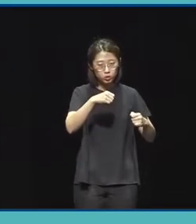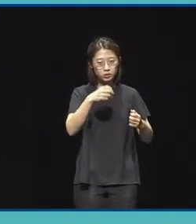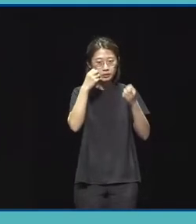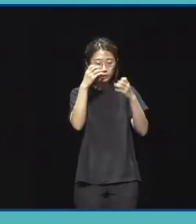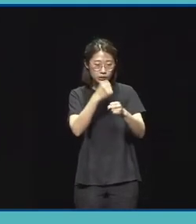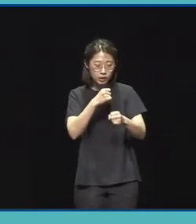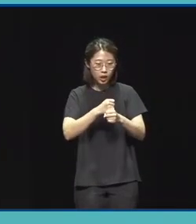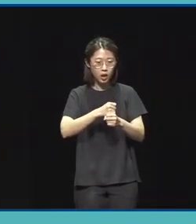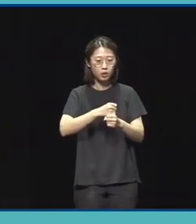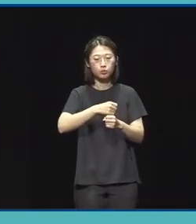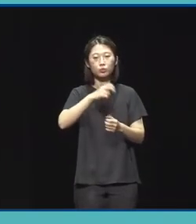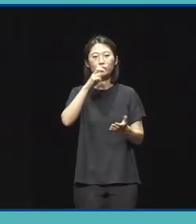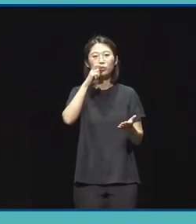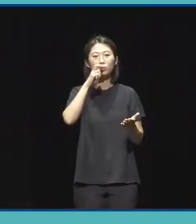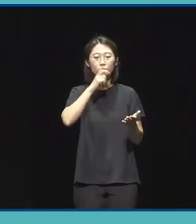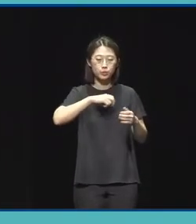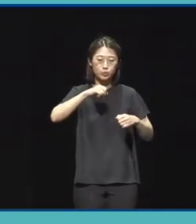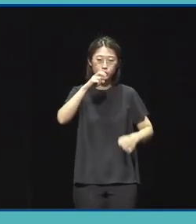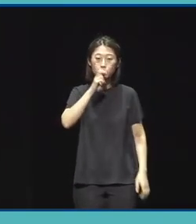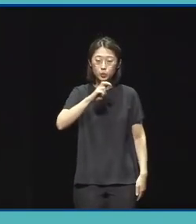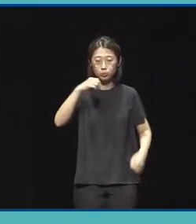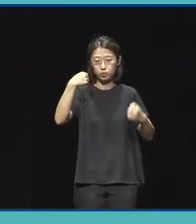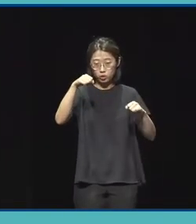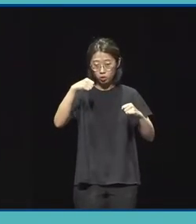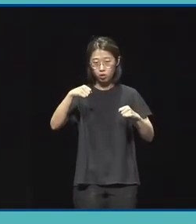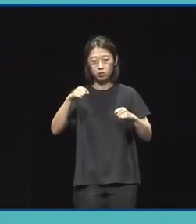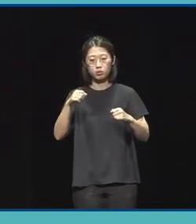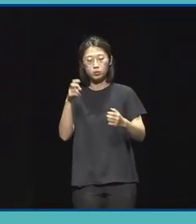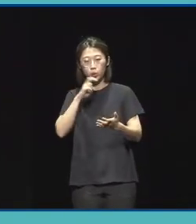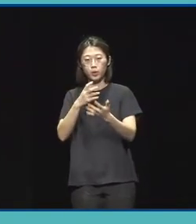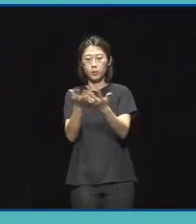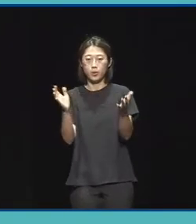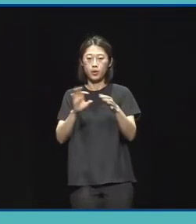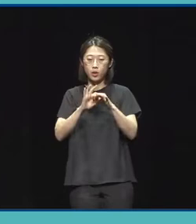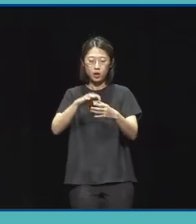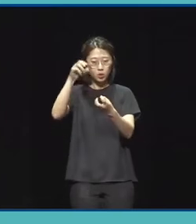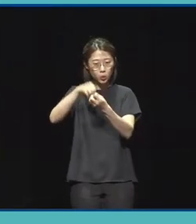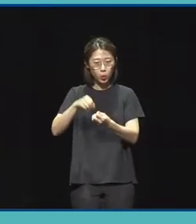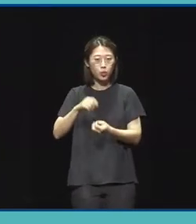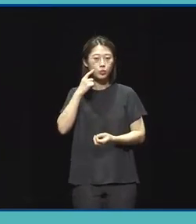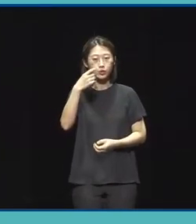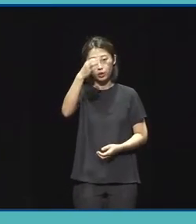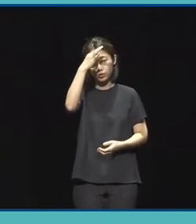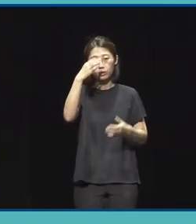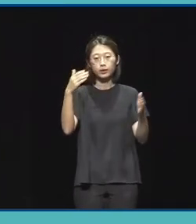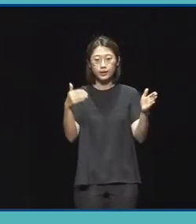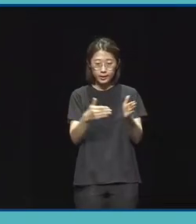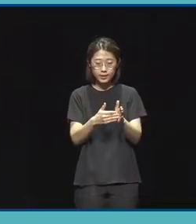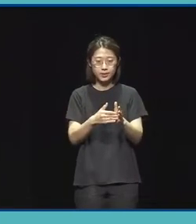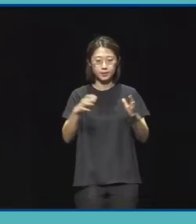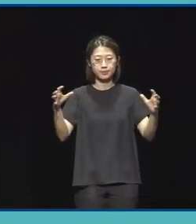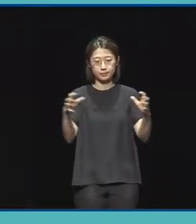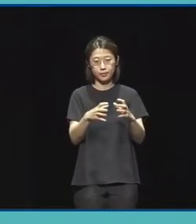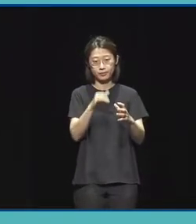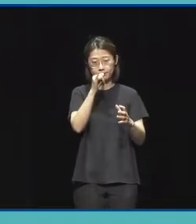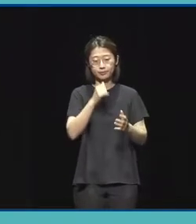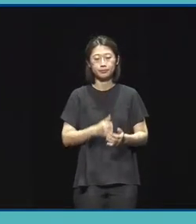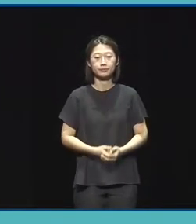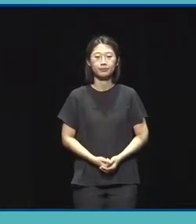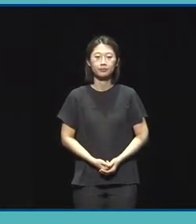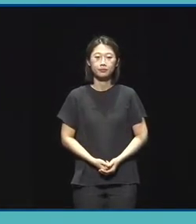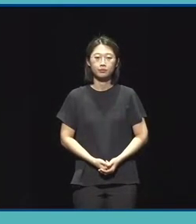뮤지컬 무용 음악 음악에는 창작 오페라가 포함이 되고 전통예술까지 이렇게 그 사업 대상이 되겠습니다